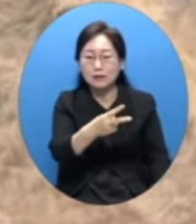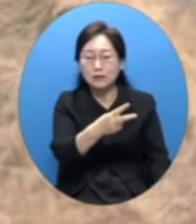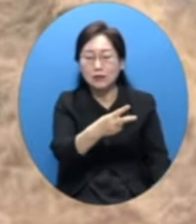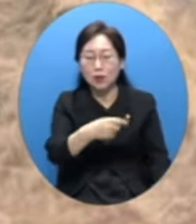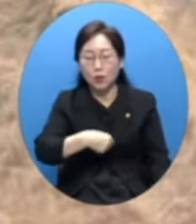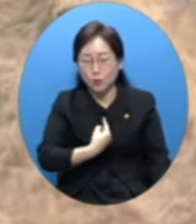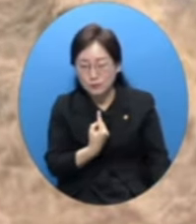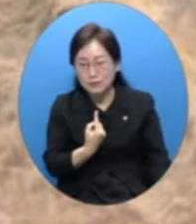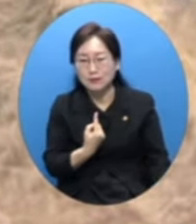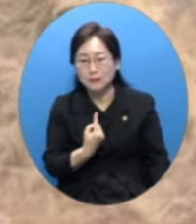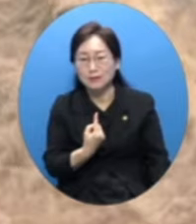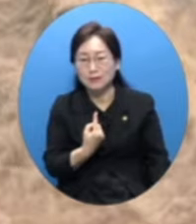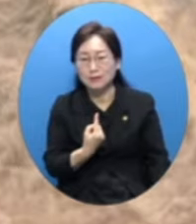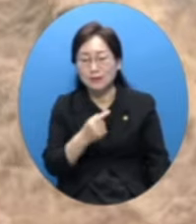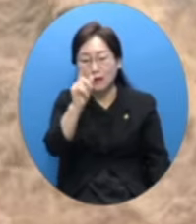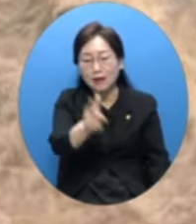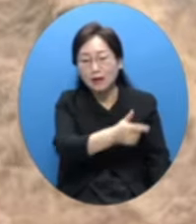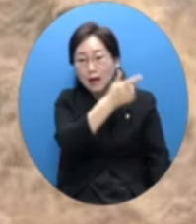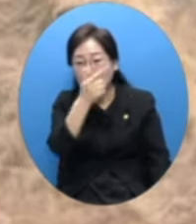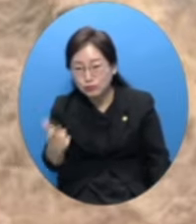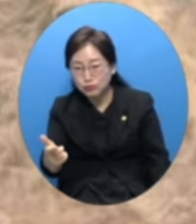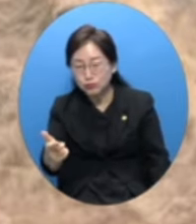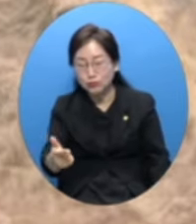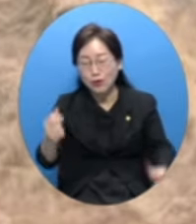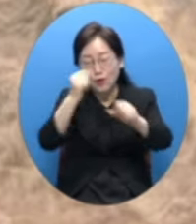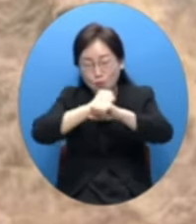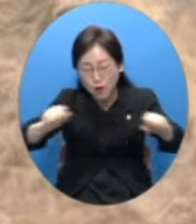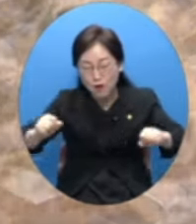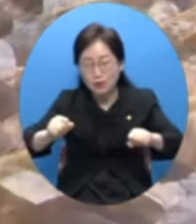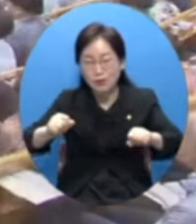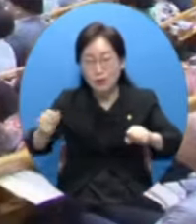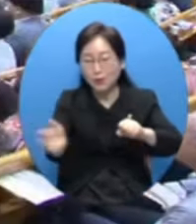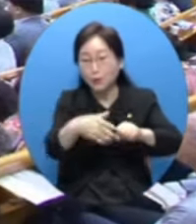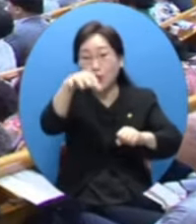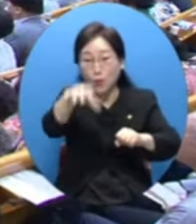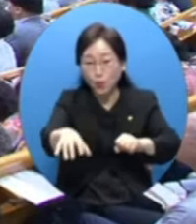홀로 하루길 광야길을 걸어 들어갑니다.